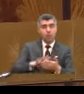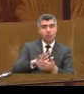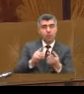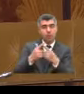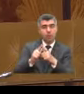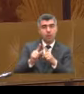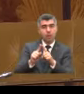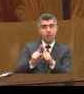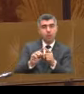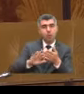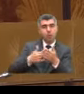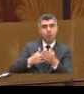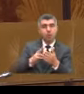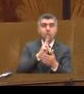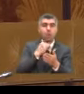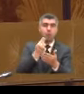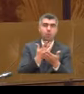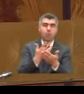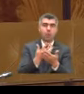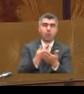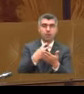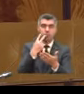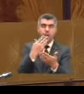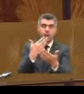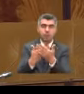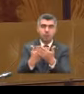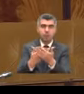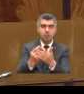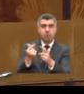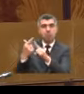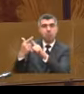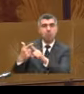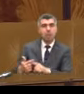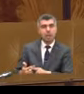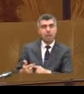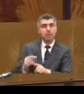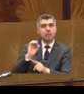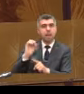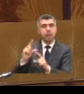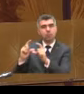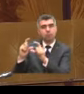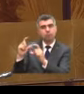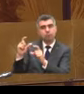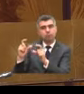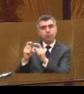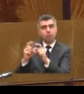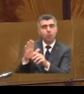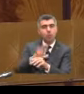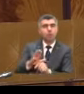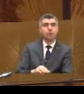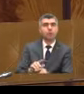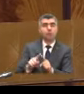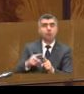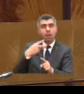بحجم اختصاصات الحكومة كلها، والدليل هي الميزانية المتواضعة اللي عندكم. وأي خطابات سمعناها اليوم